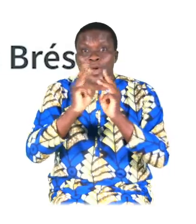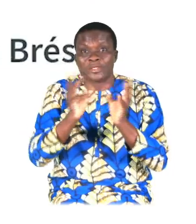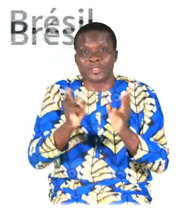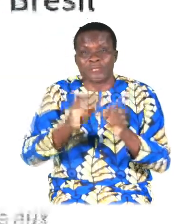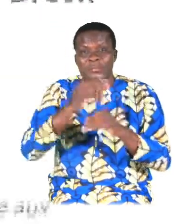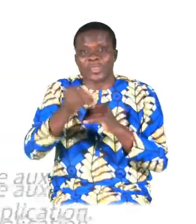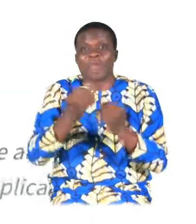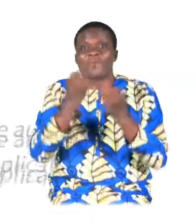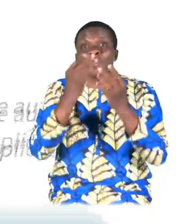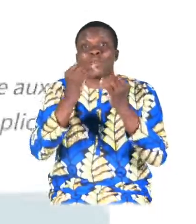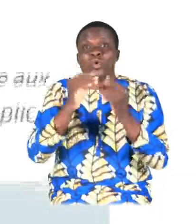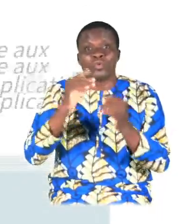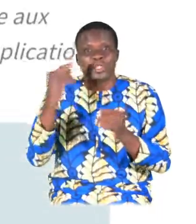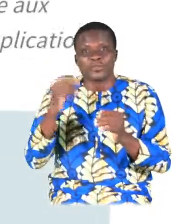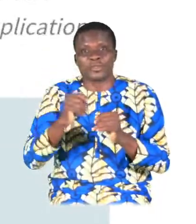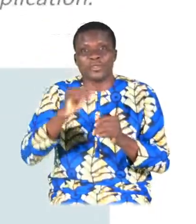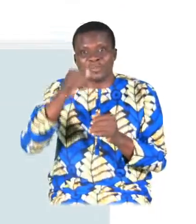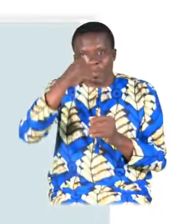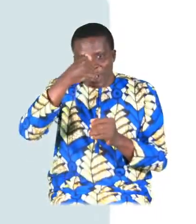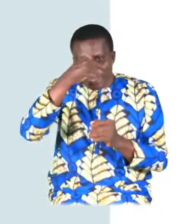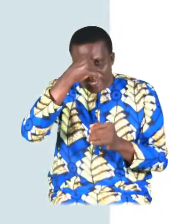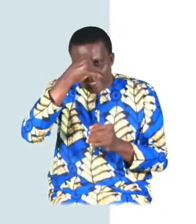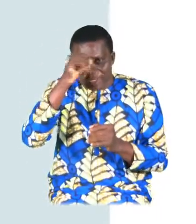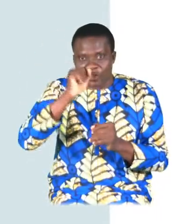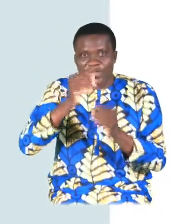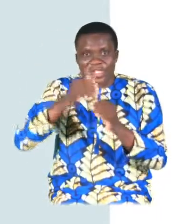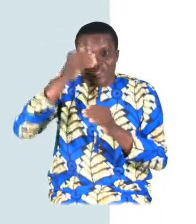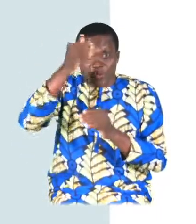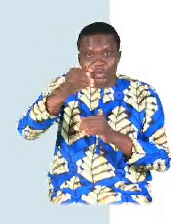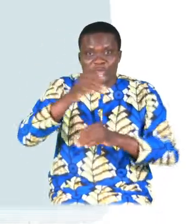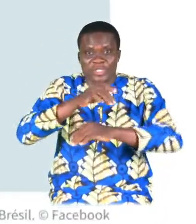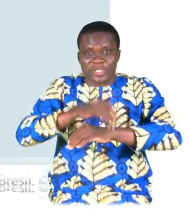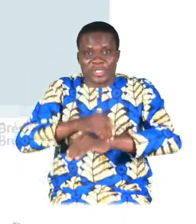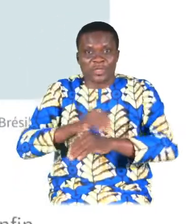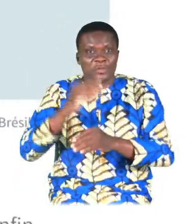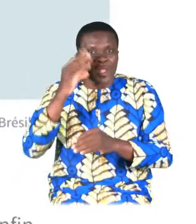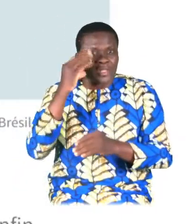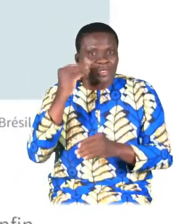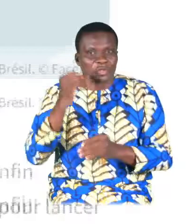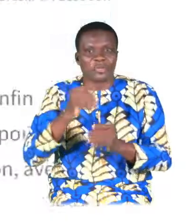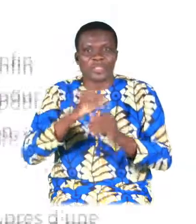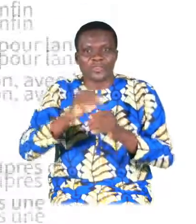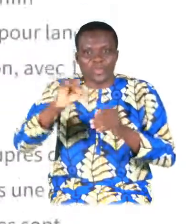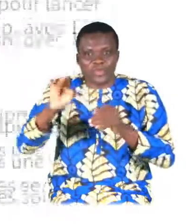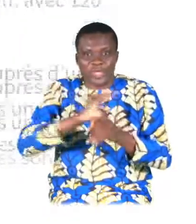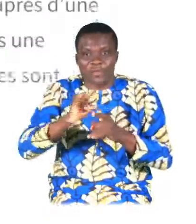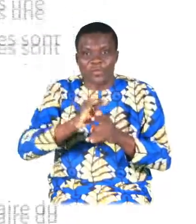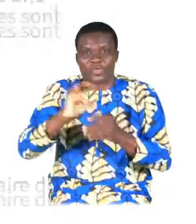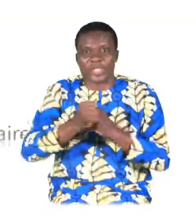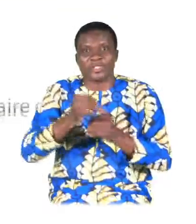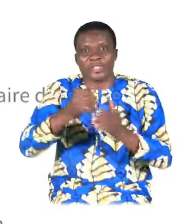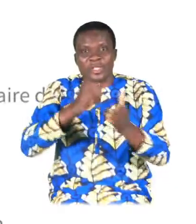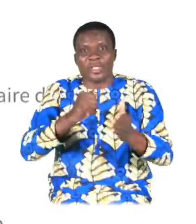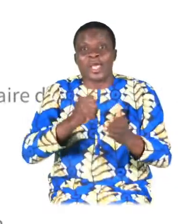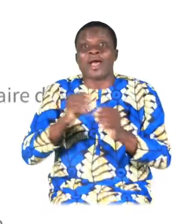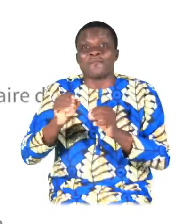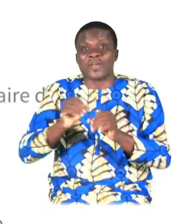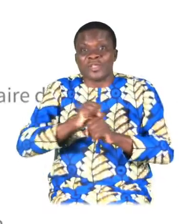plusieurs médias, l'Inde devrait être le prochain territoire d'expérimentation de la fonctionnalité avant